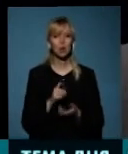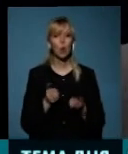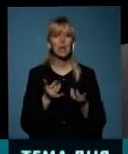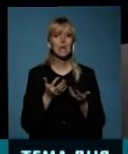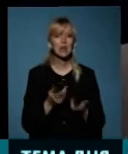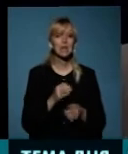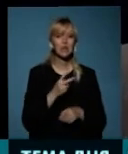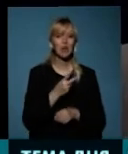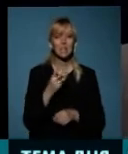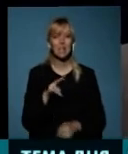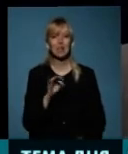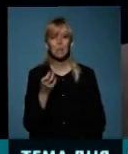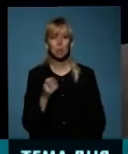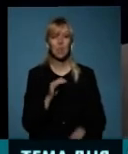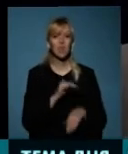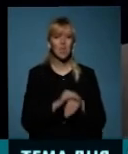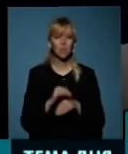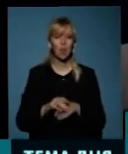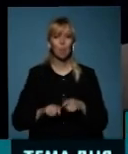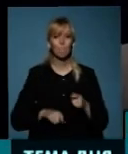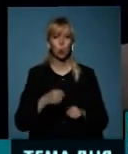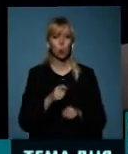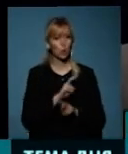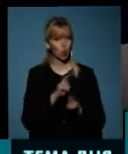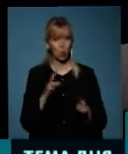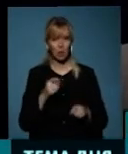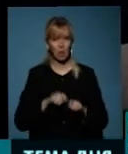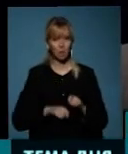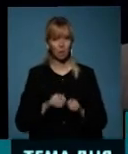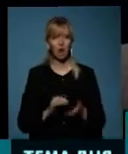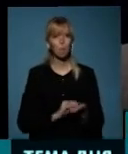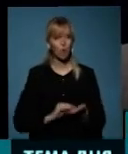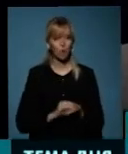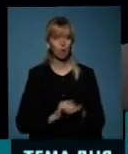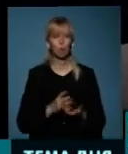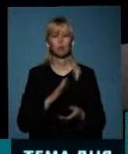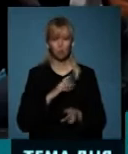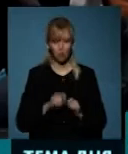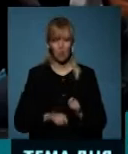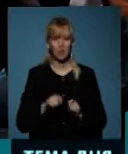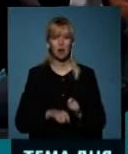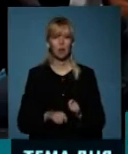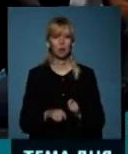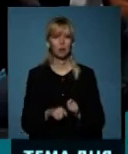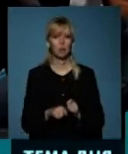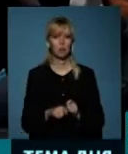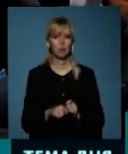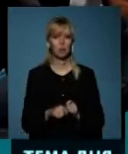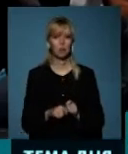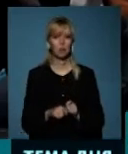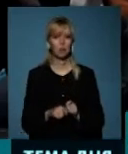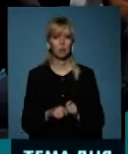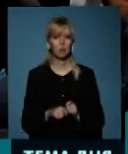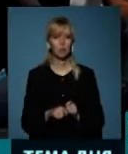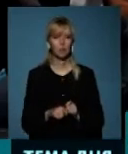перевірили з 23 липня і виявляли порушення, нікого не перевіряли повторно? Перевіряли. Було ліквідовано